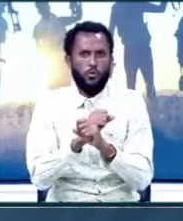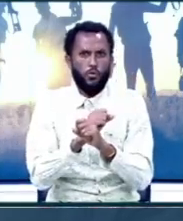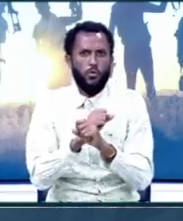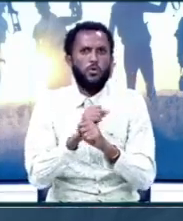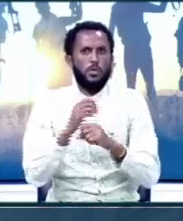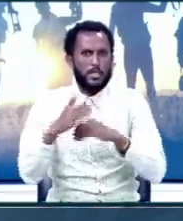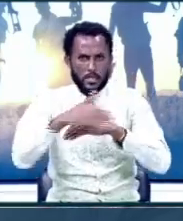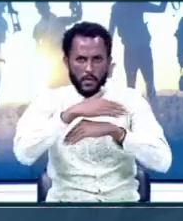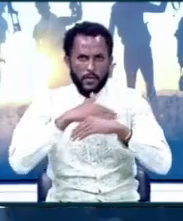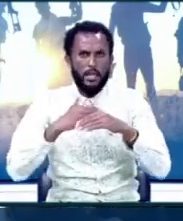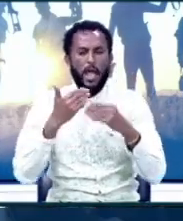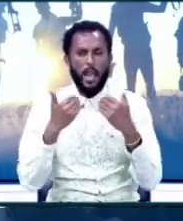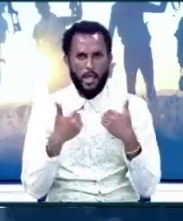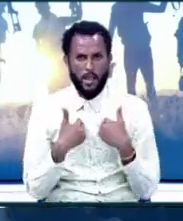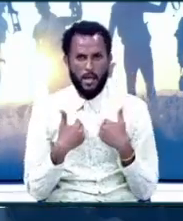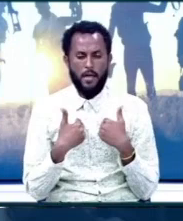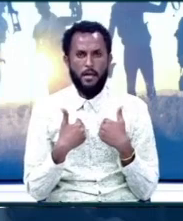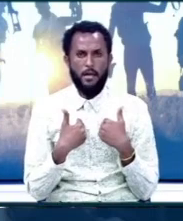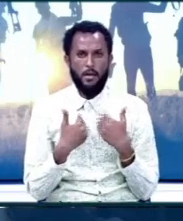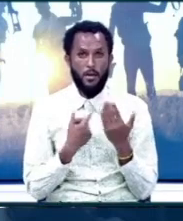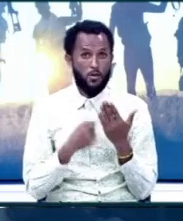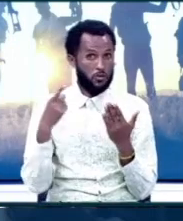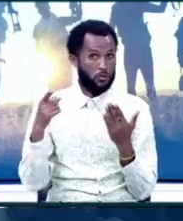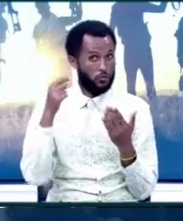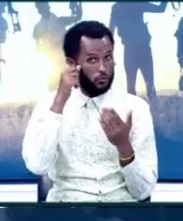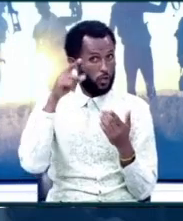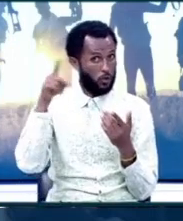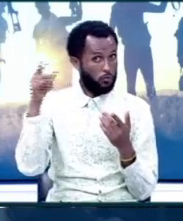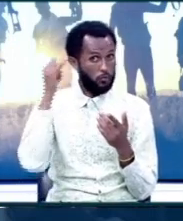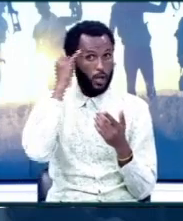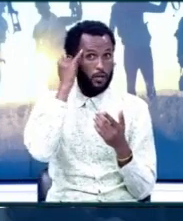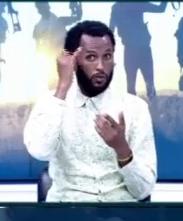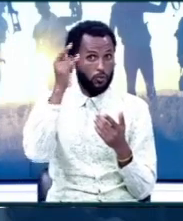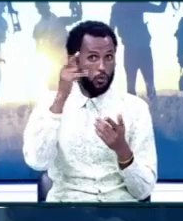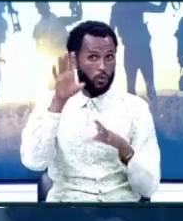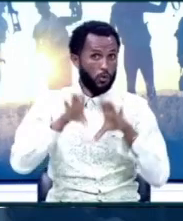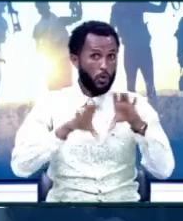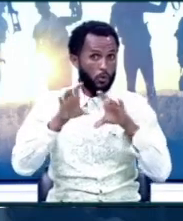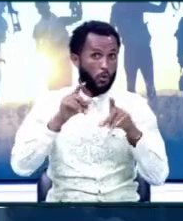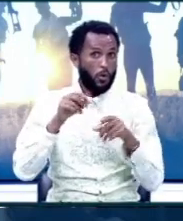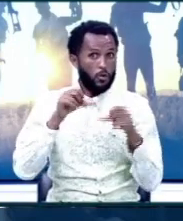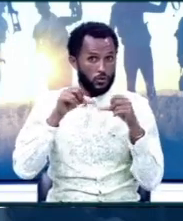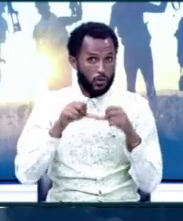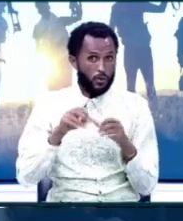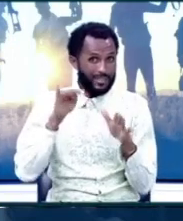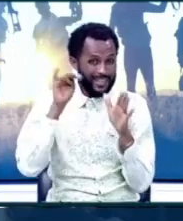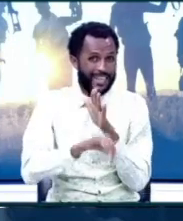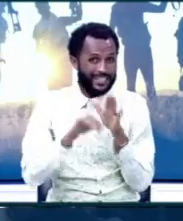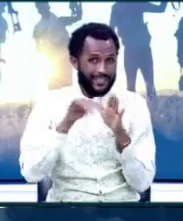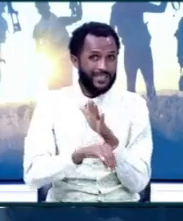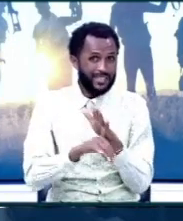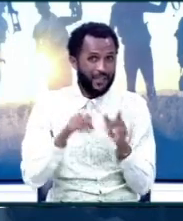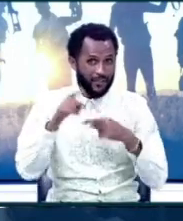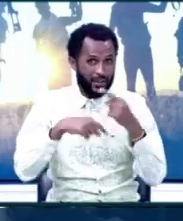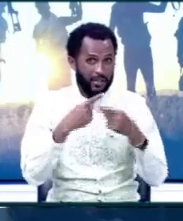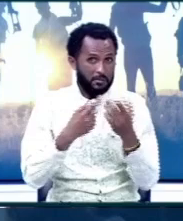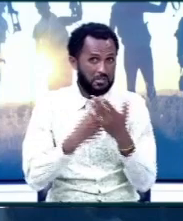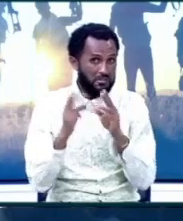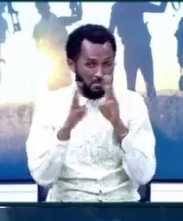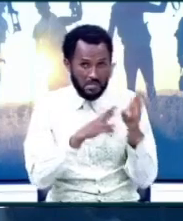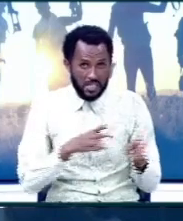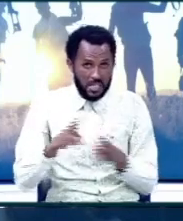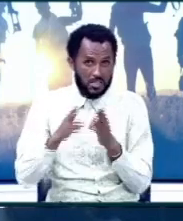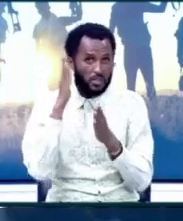ተሸኪምና ኢና ዝኔና። ንሳቶም ነቲ ዝሓሰብዎ ከካይድዎ ፀንሑ ናይ ምንፃት ናይ ብርሰትን ከይዲ በዚ መንገዲ እዚ